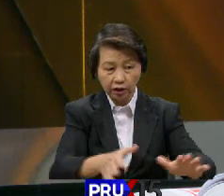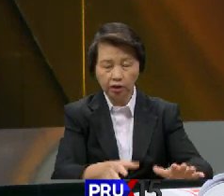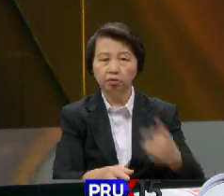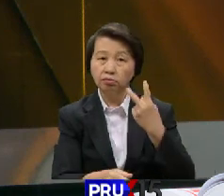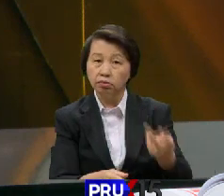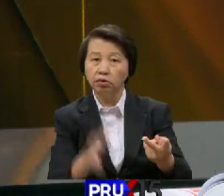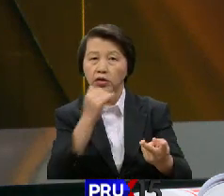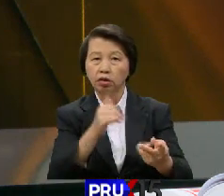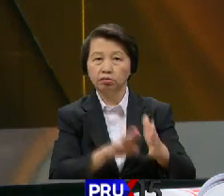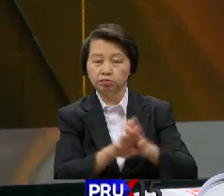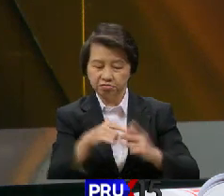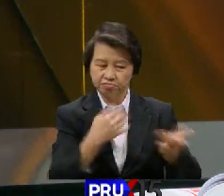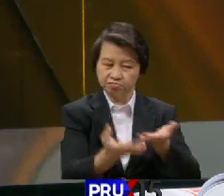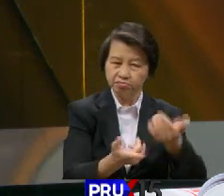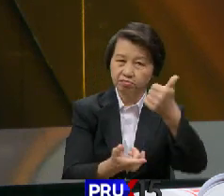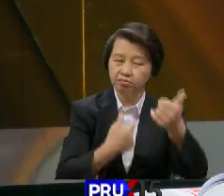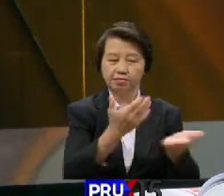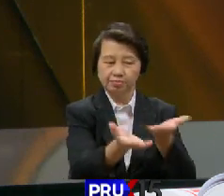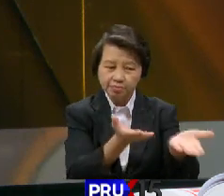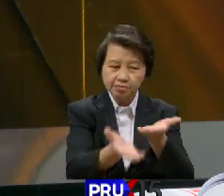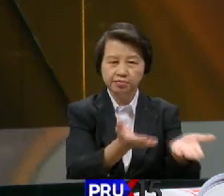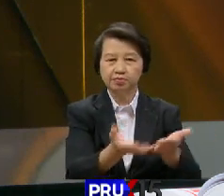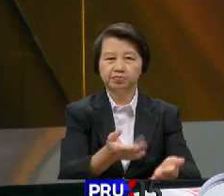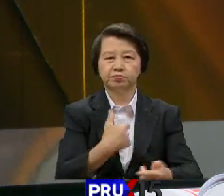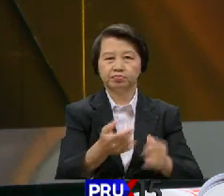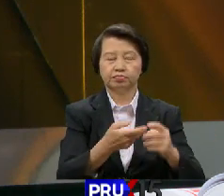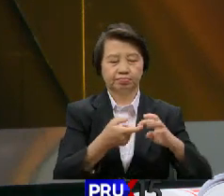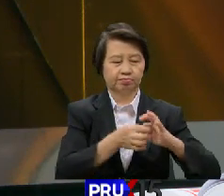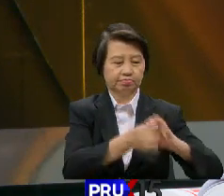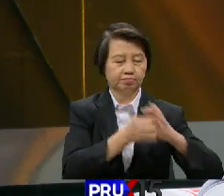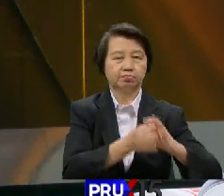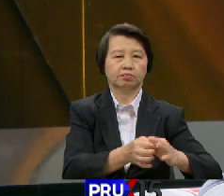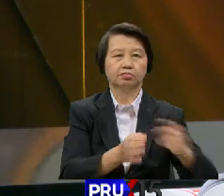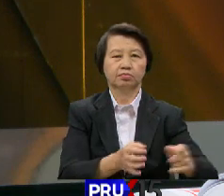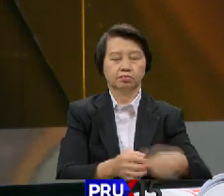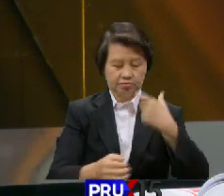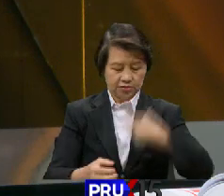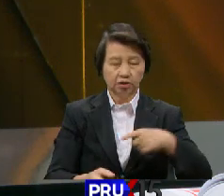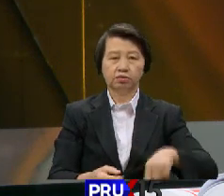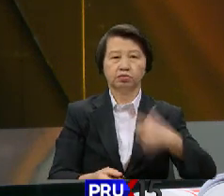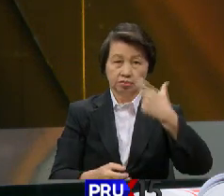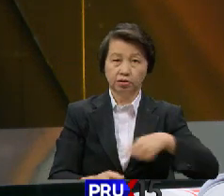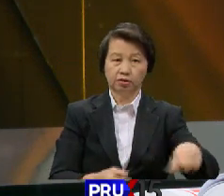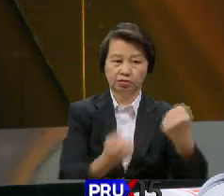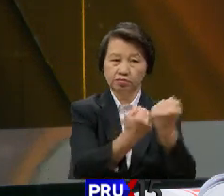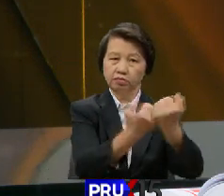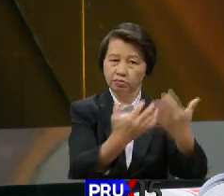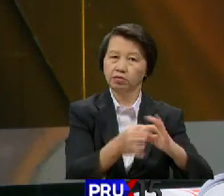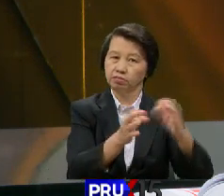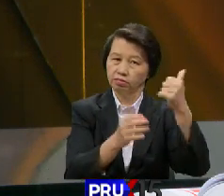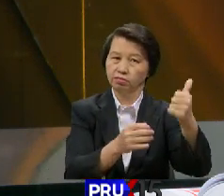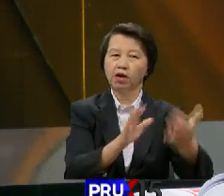diukur berdasarkan kepada prestasi primatan keberkatan diantara calon dan juga penyokong